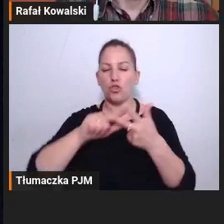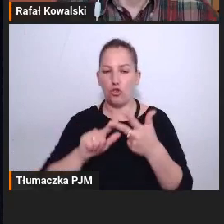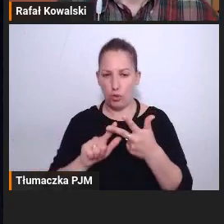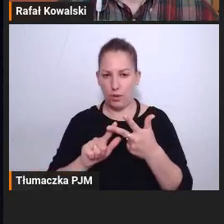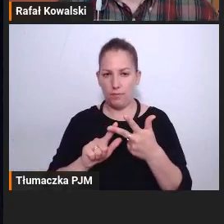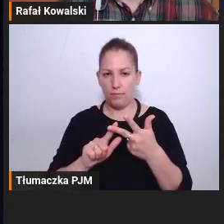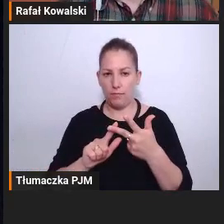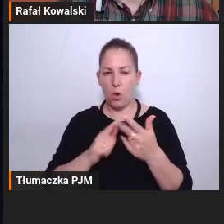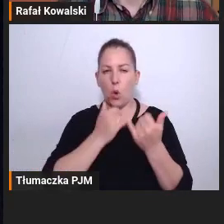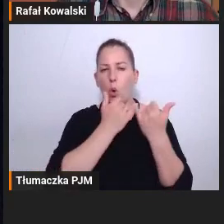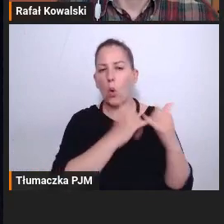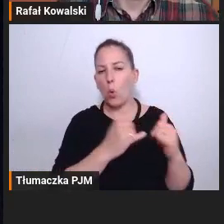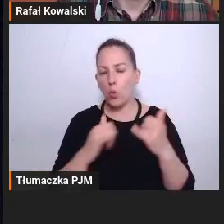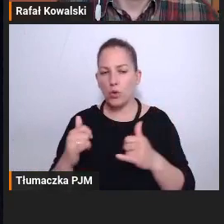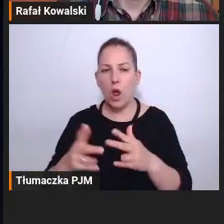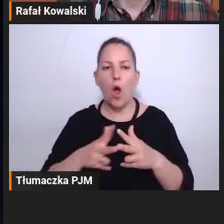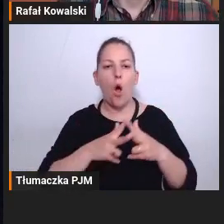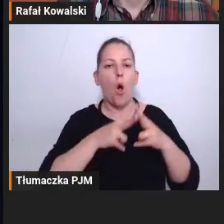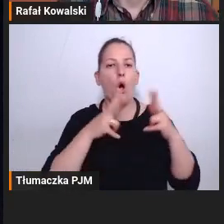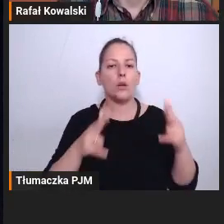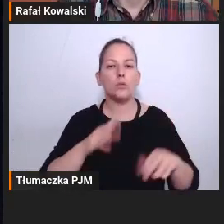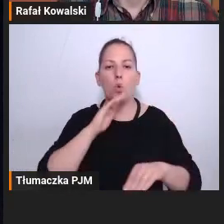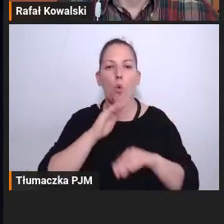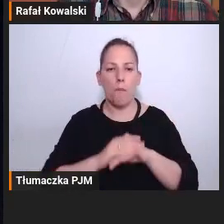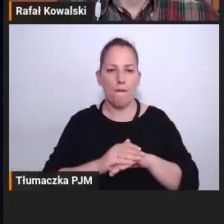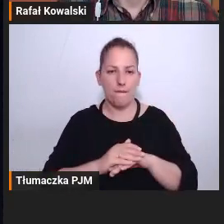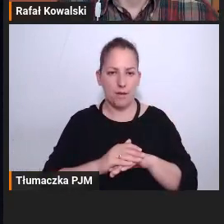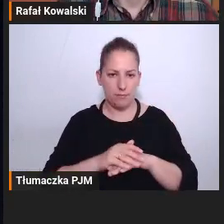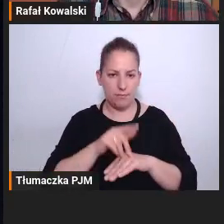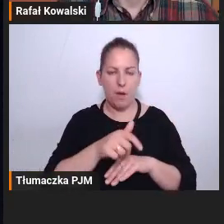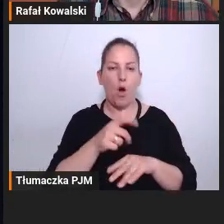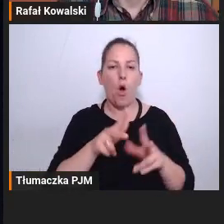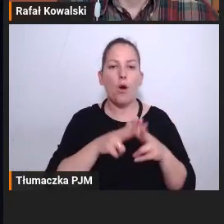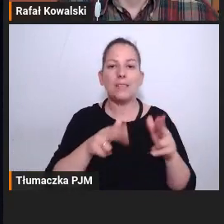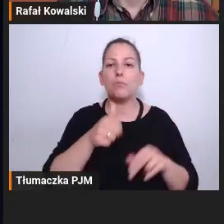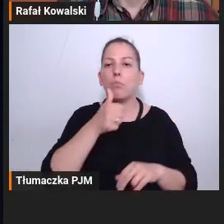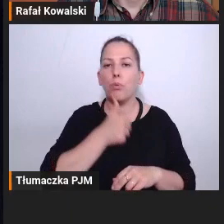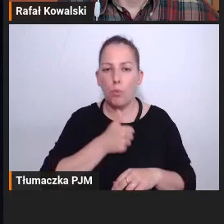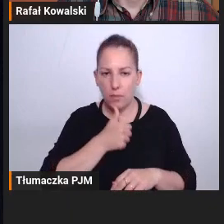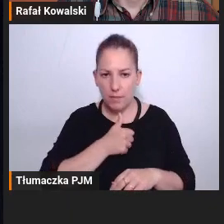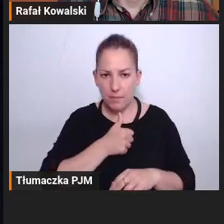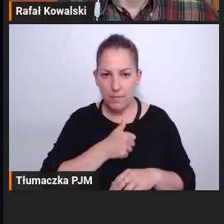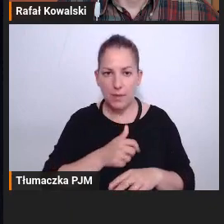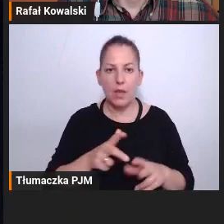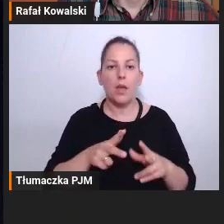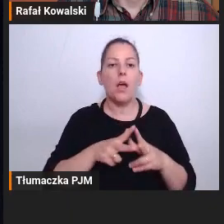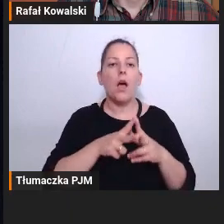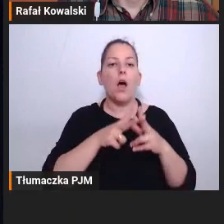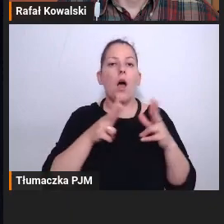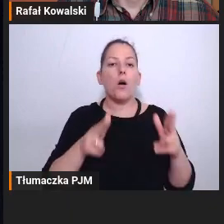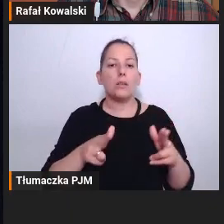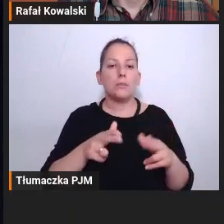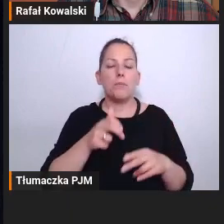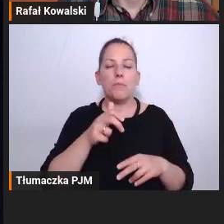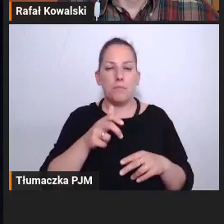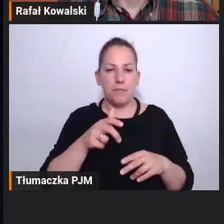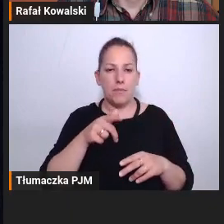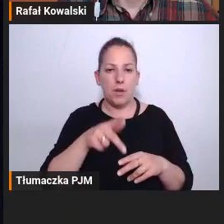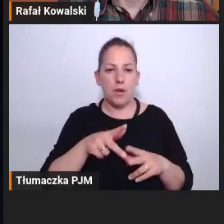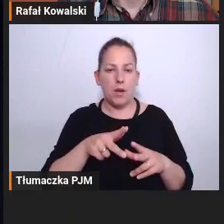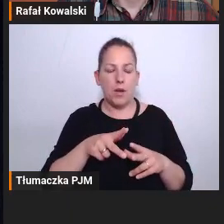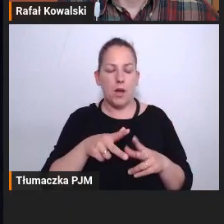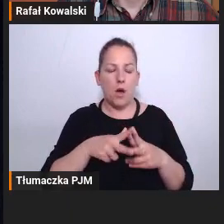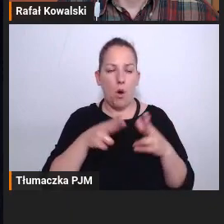trzy różne okresy umowy na okres próbny i okres trwania umowy na okres próbny